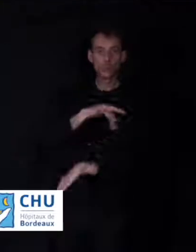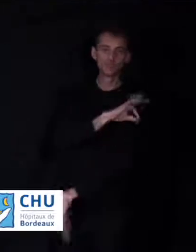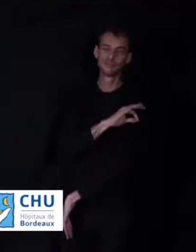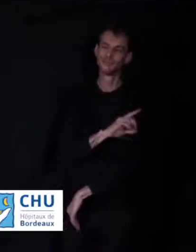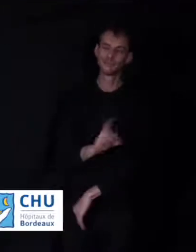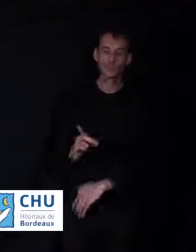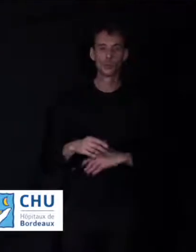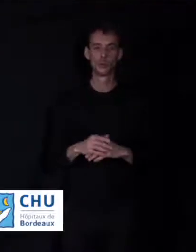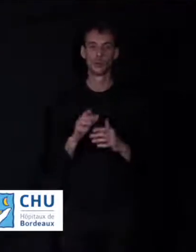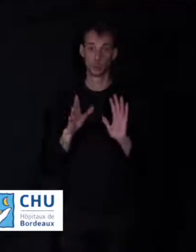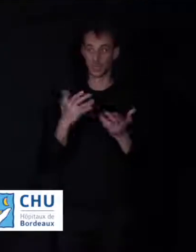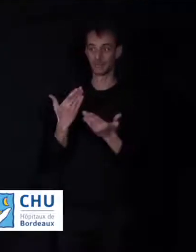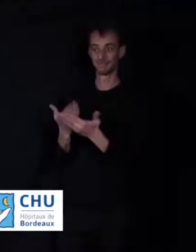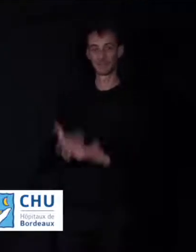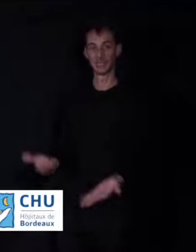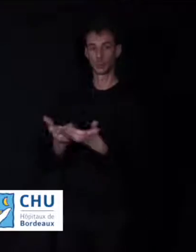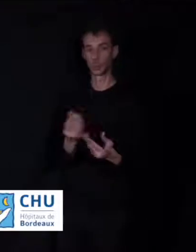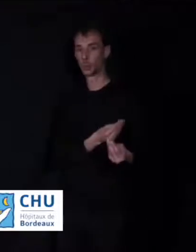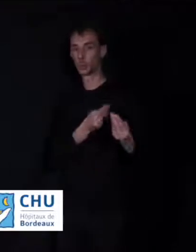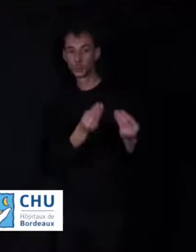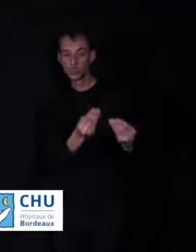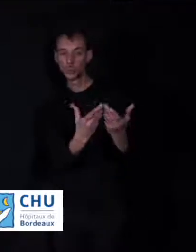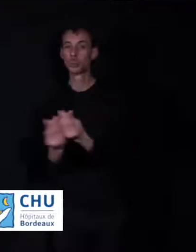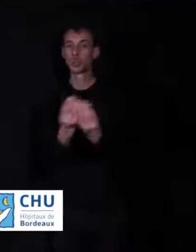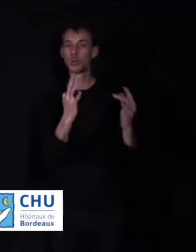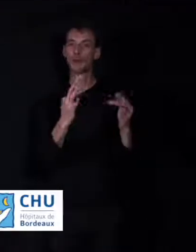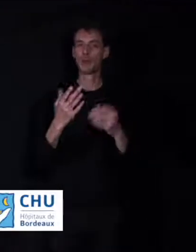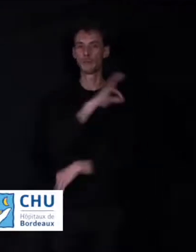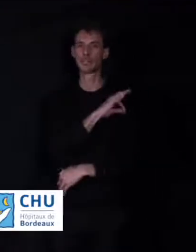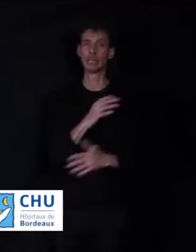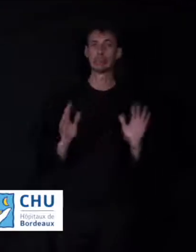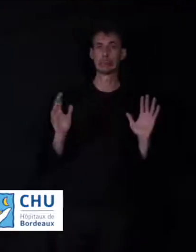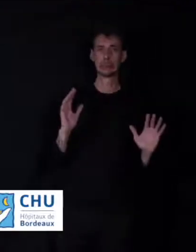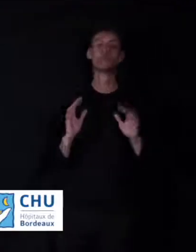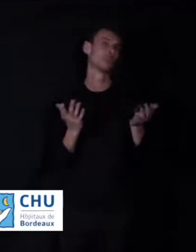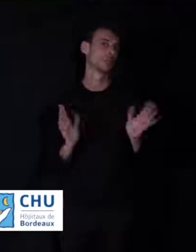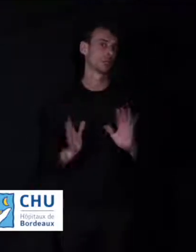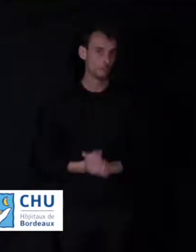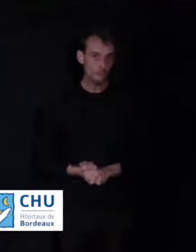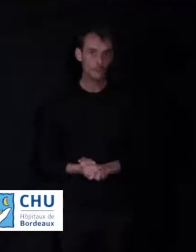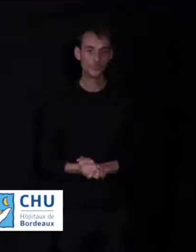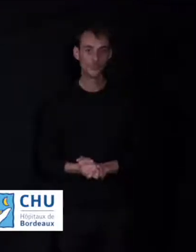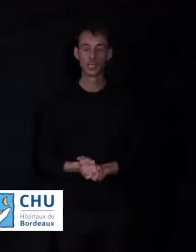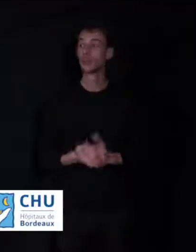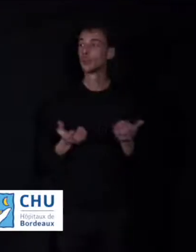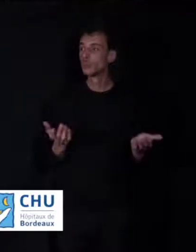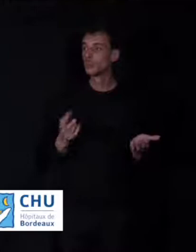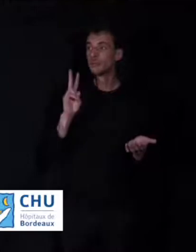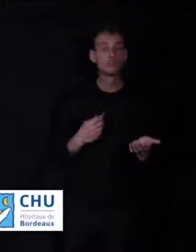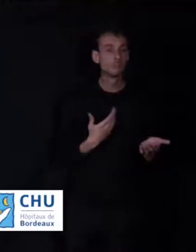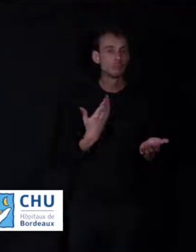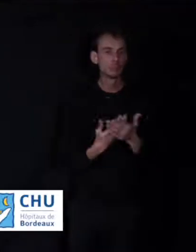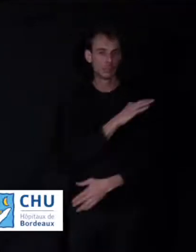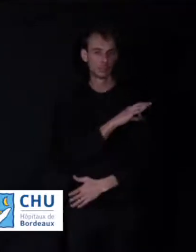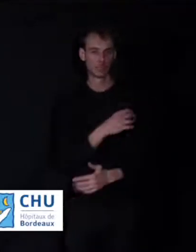peut-être la méfiance vis-à-vis des vaccins. Alors le vaccinosceptisme, est-ce un concept récent? Pas du tout, pas du tout, pas